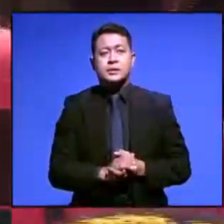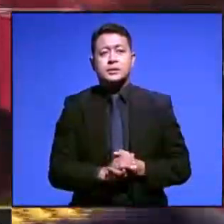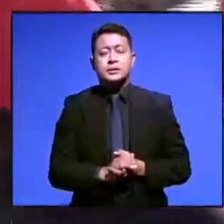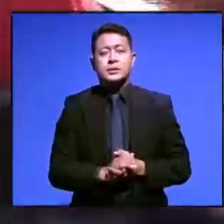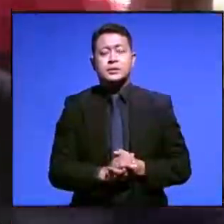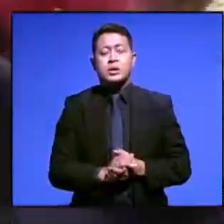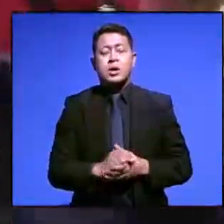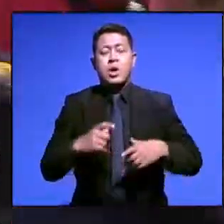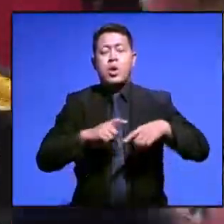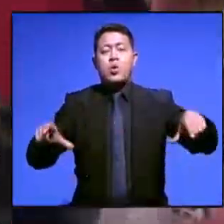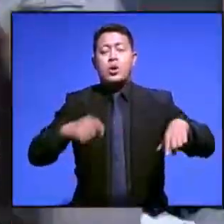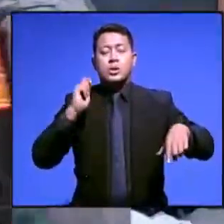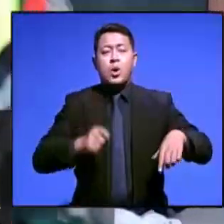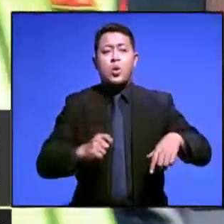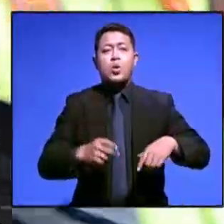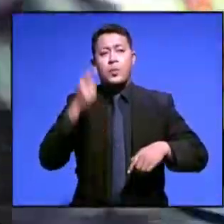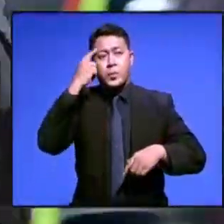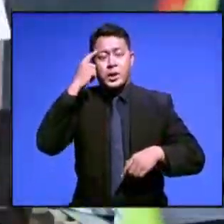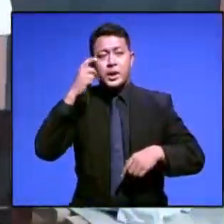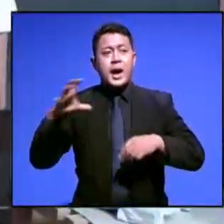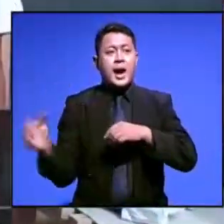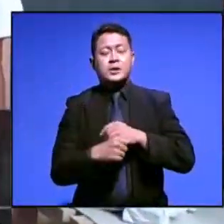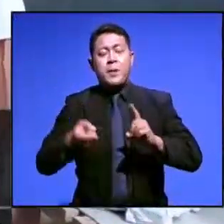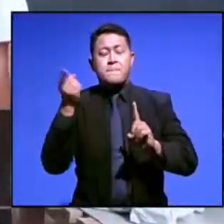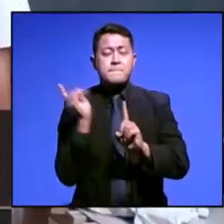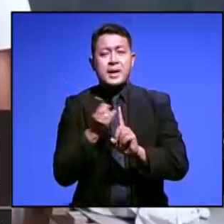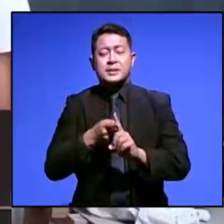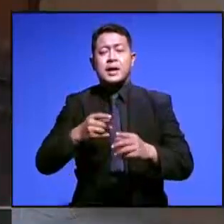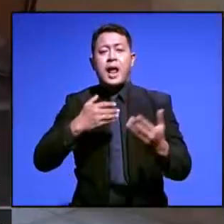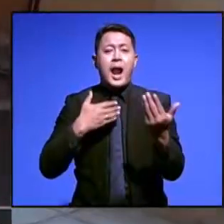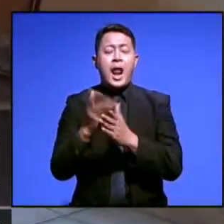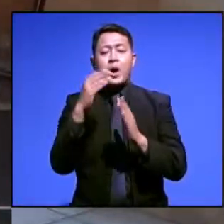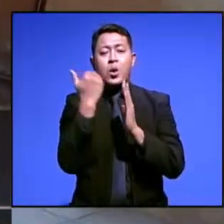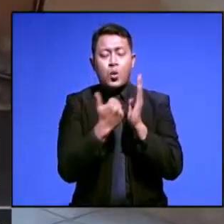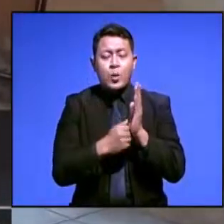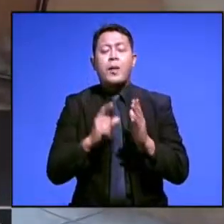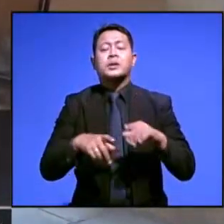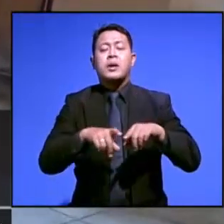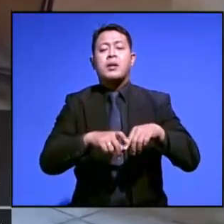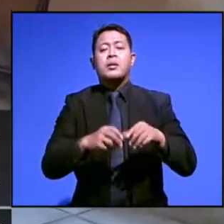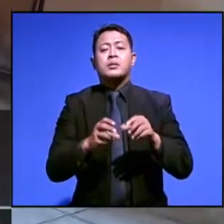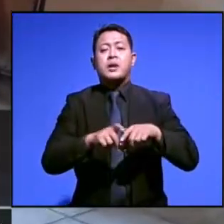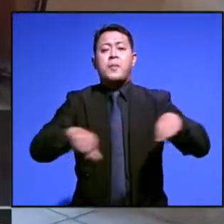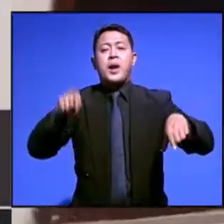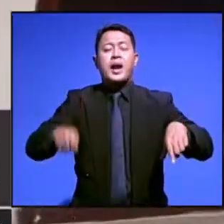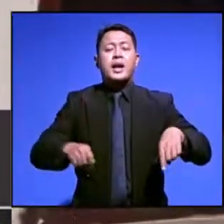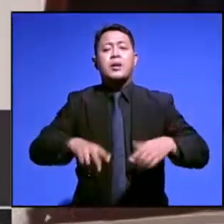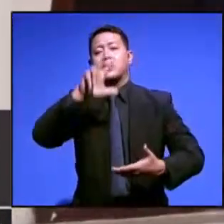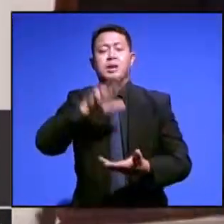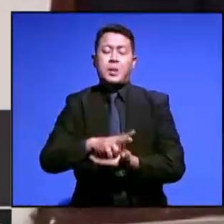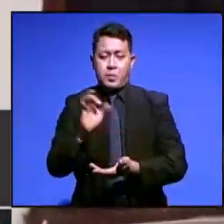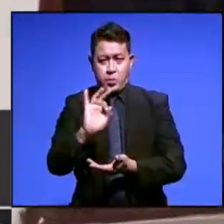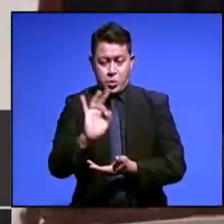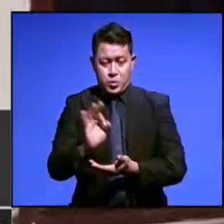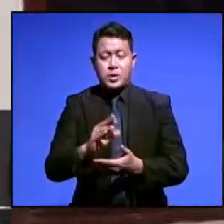Kuasa hukum pensiunan pegawai Kemendikbud ini menilai eksekusi paksa ini melanggar hukum karena perkara di pengadilan belum inkrah. Hingga